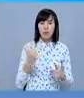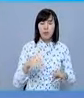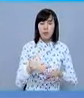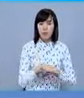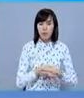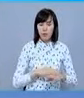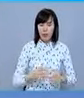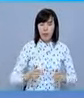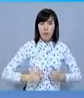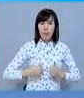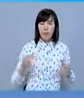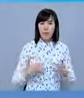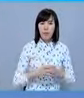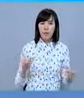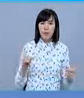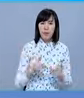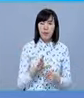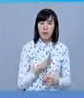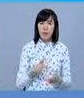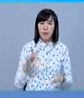мегаполистің белсенді тобы бас қосты.